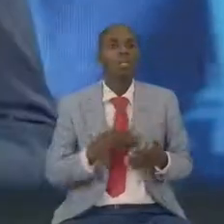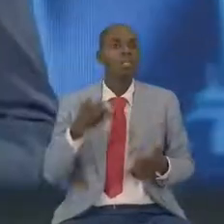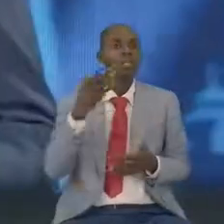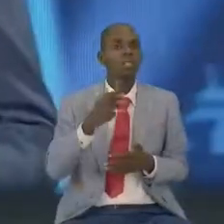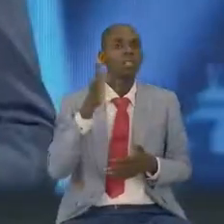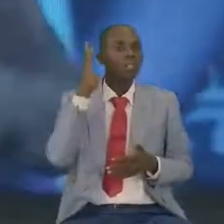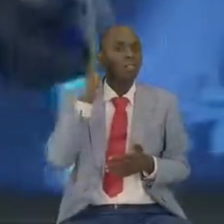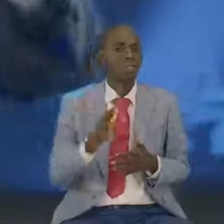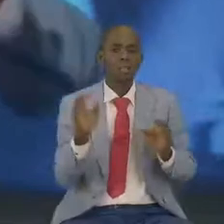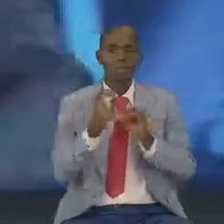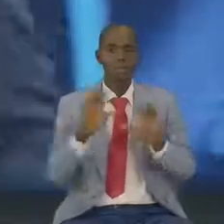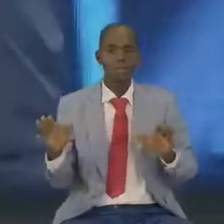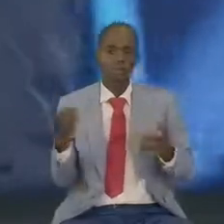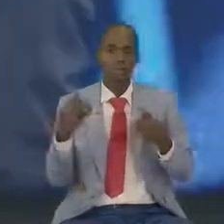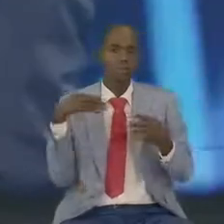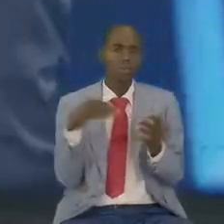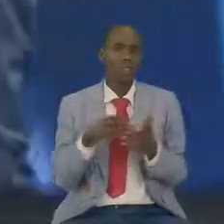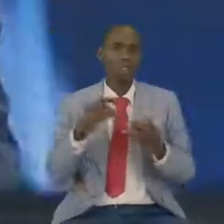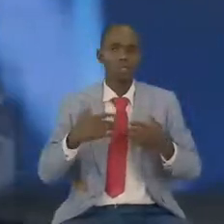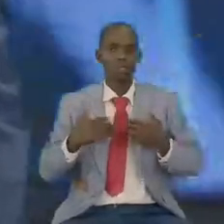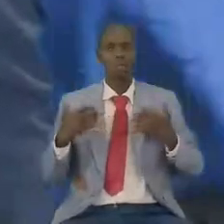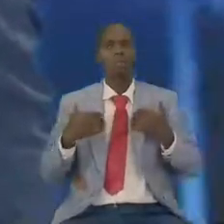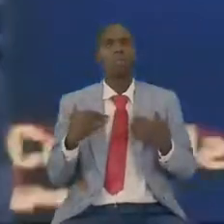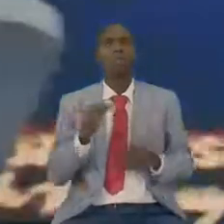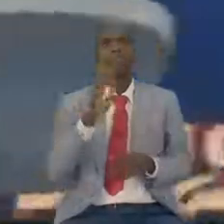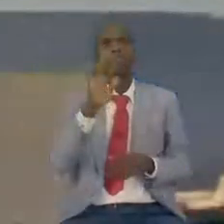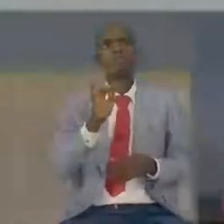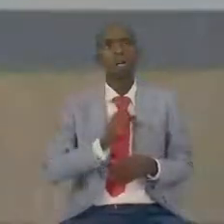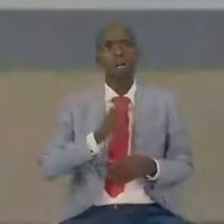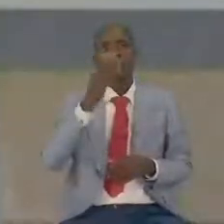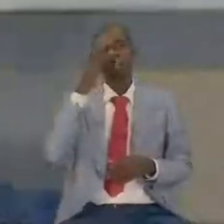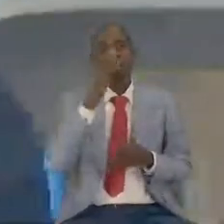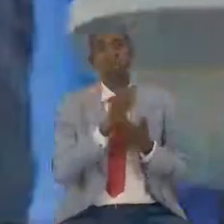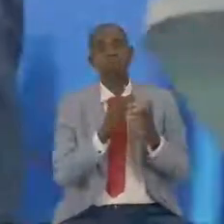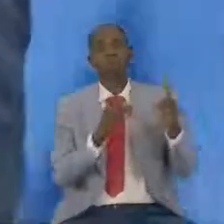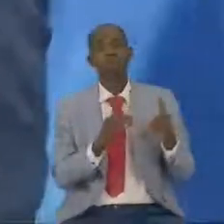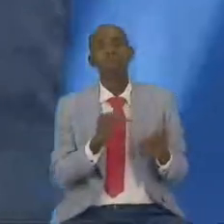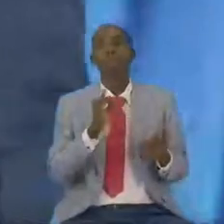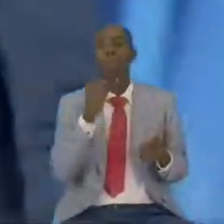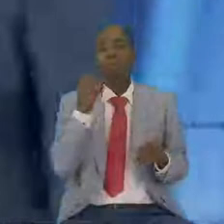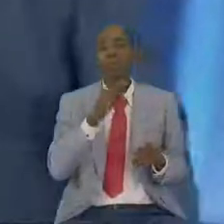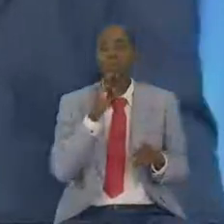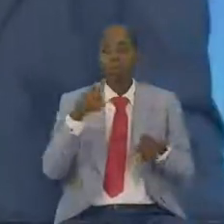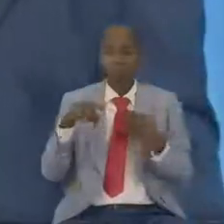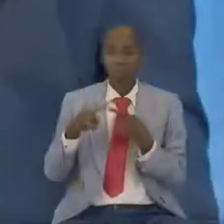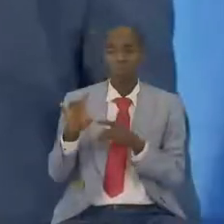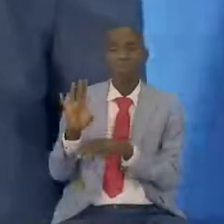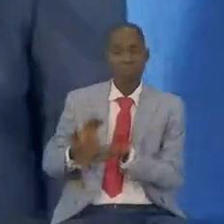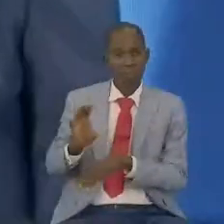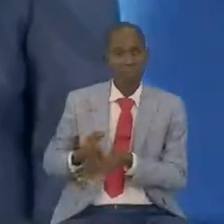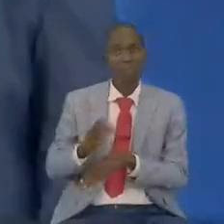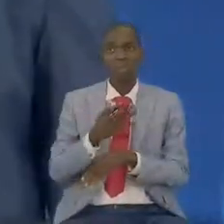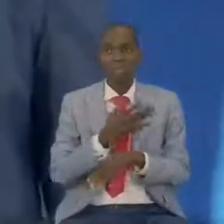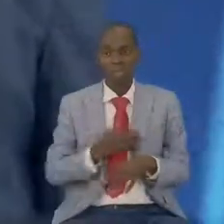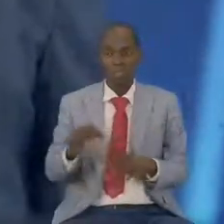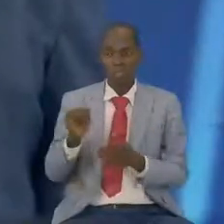qui avorte. Je connais quelqu'une qui allait aussi à l'église et elle